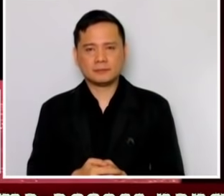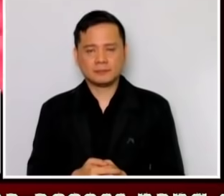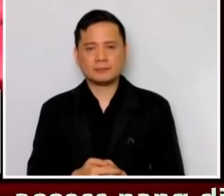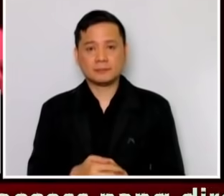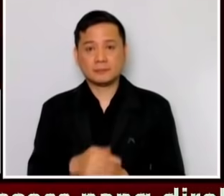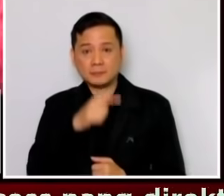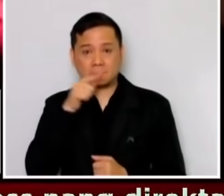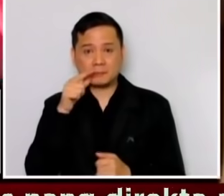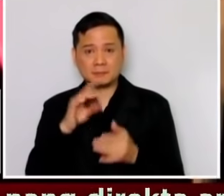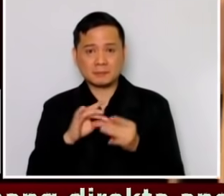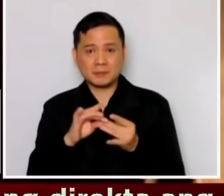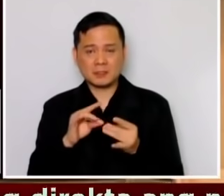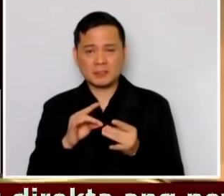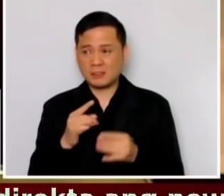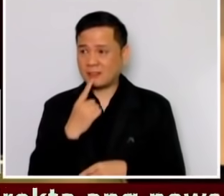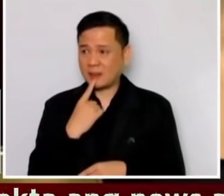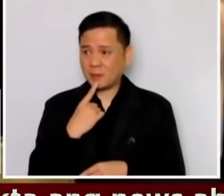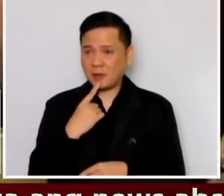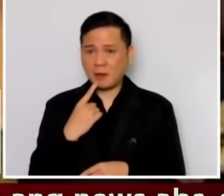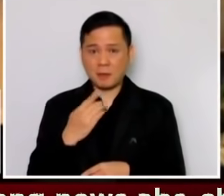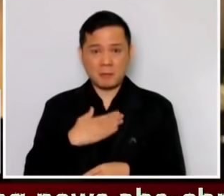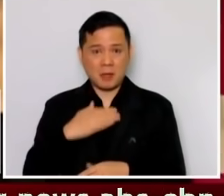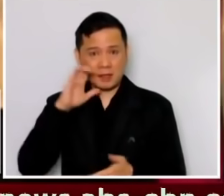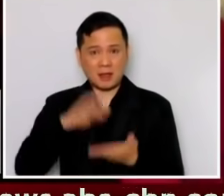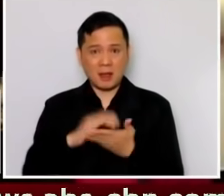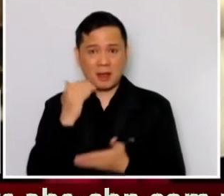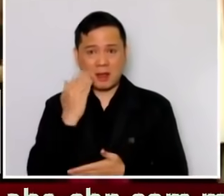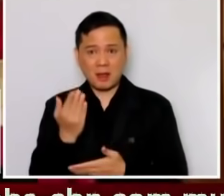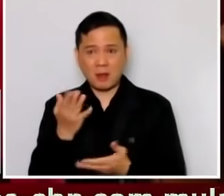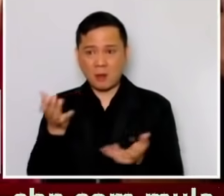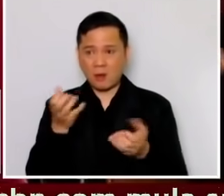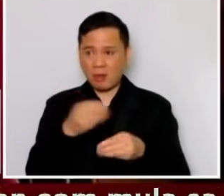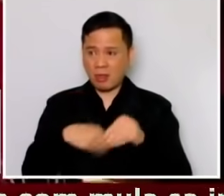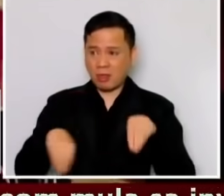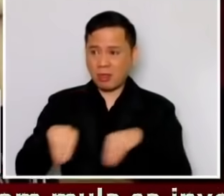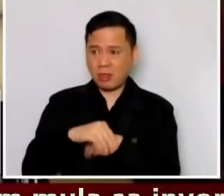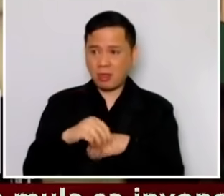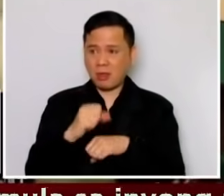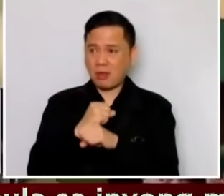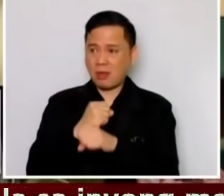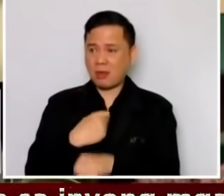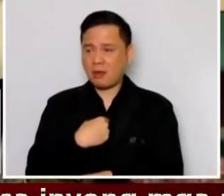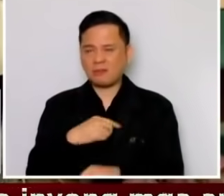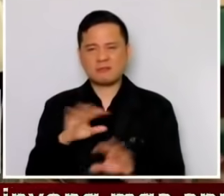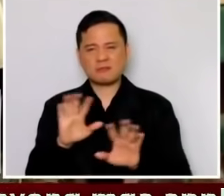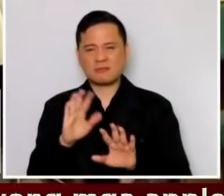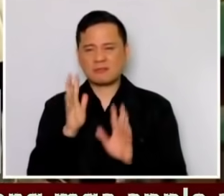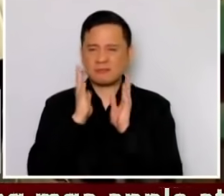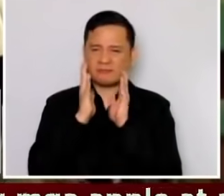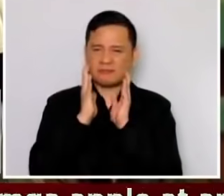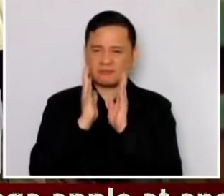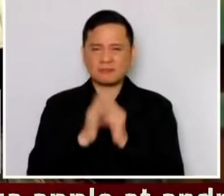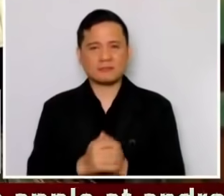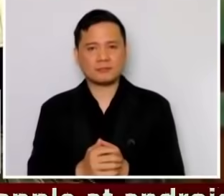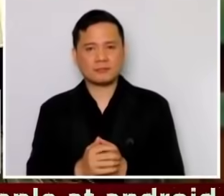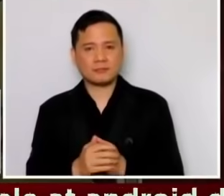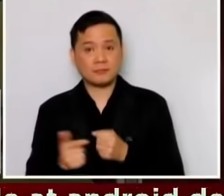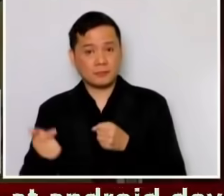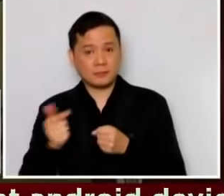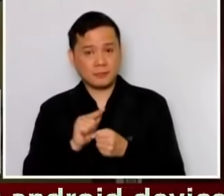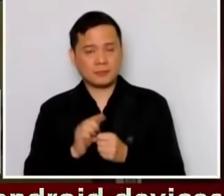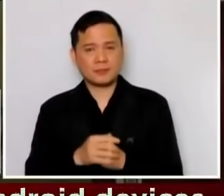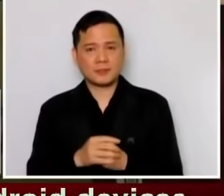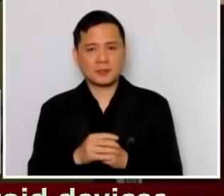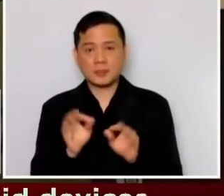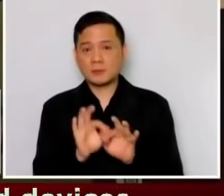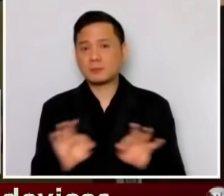yun. Tinalakay ni Robredo ang isyu ng political dynasty bilang bahagi ng kanyang platformang pagbibigay halaga sa kontribusyon ng